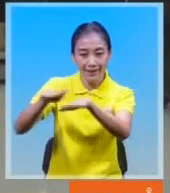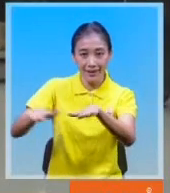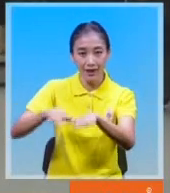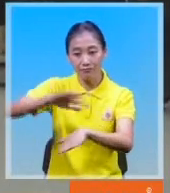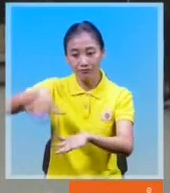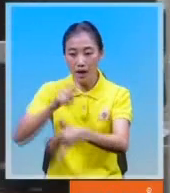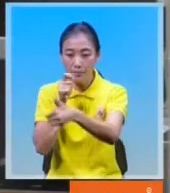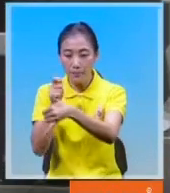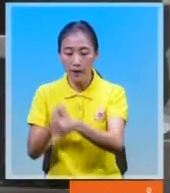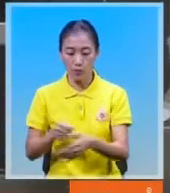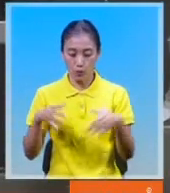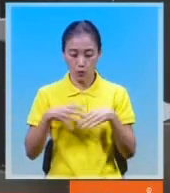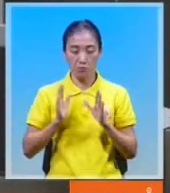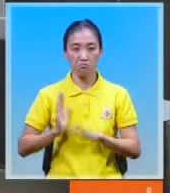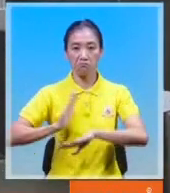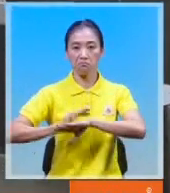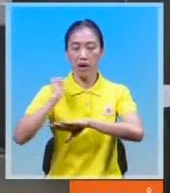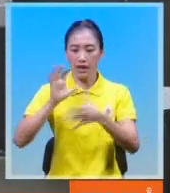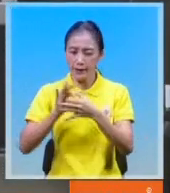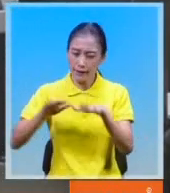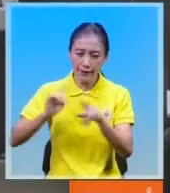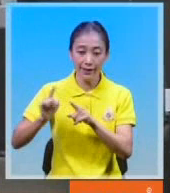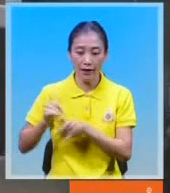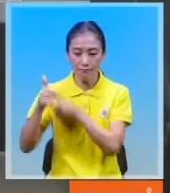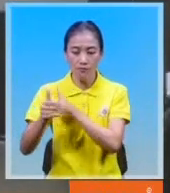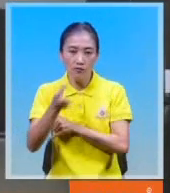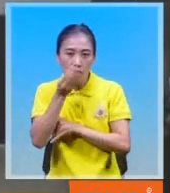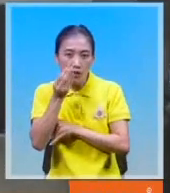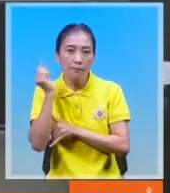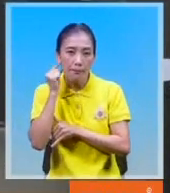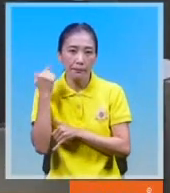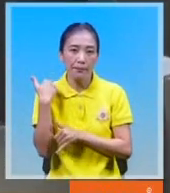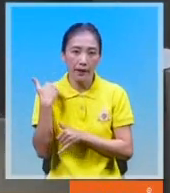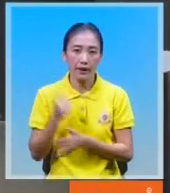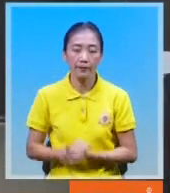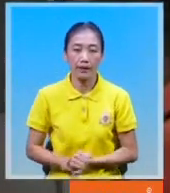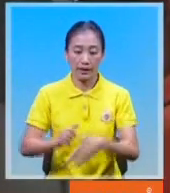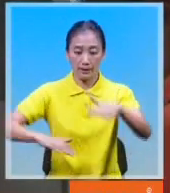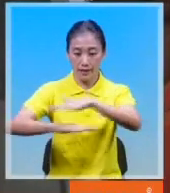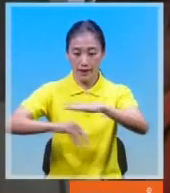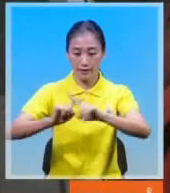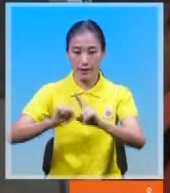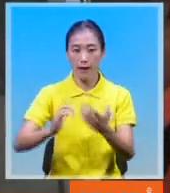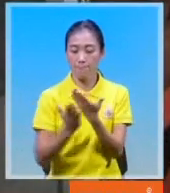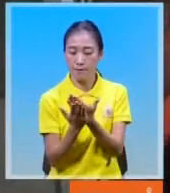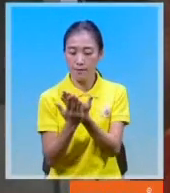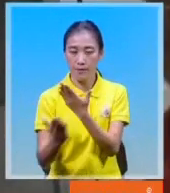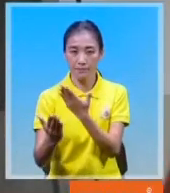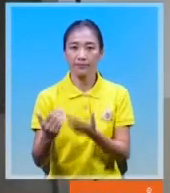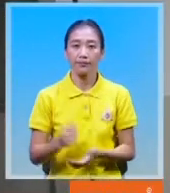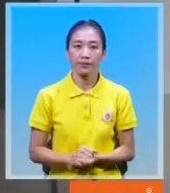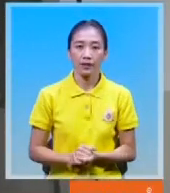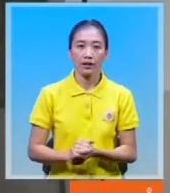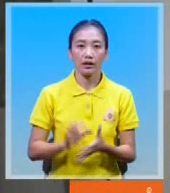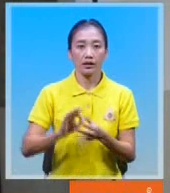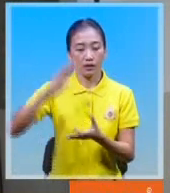าร่วมรับฟังด้วยเพื่อสรุปสำนวนการสอบสวนแล้วก็จะนำเอาพยานหลักฐานมาสรุปประกอบสำนวนโดยมีพันตำรวจเอกสุทธินันท์